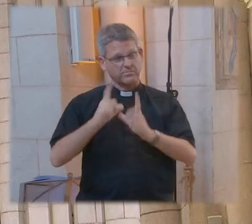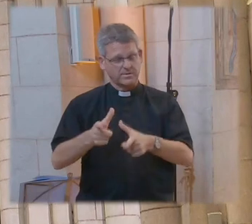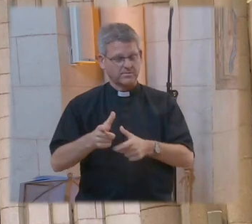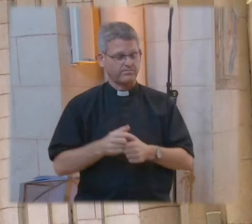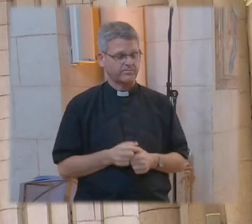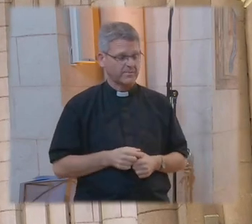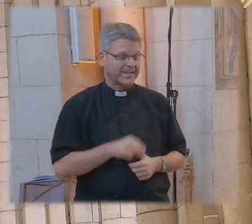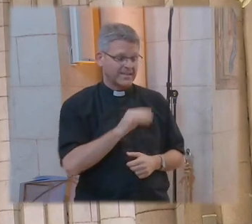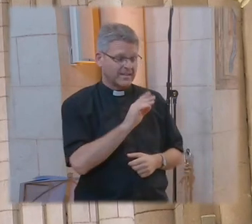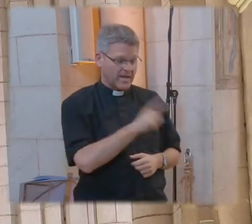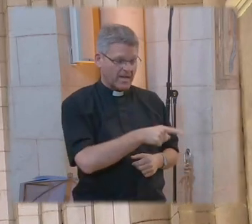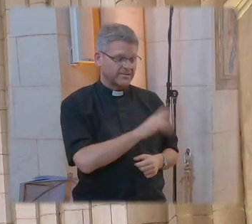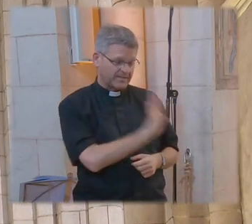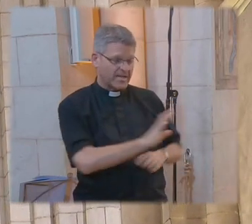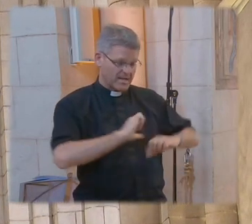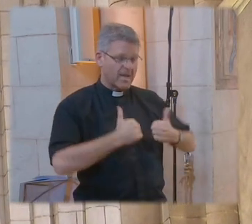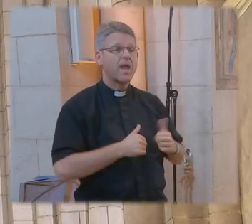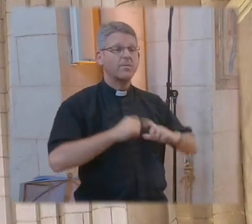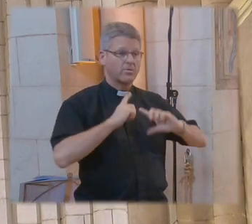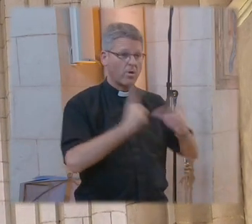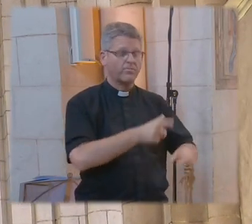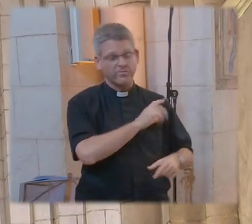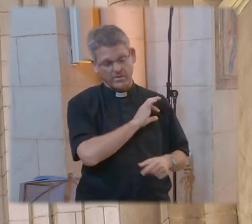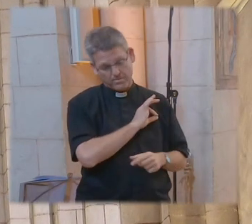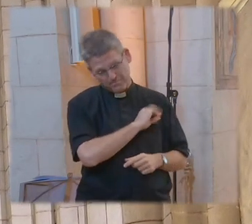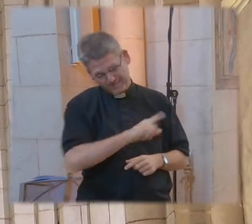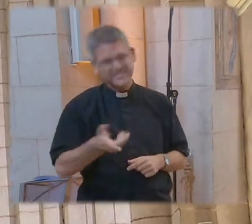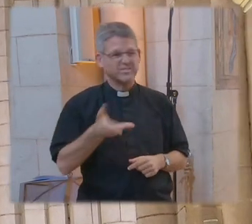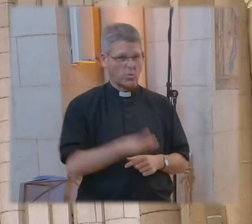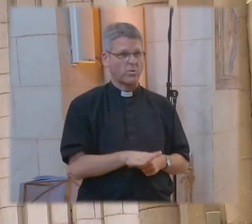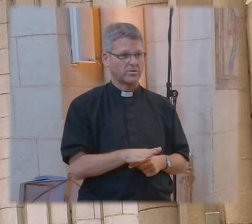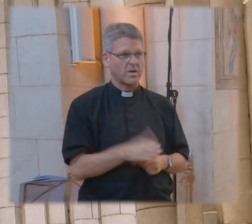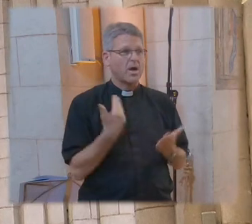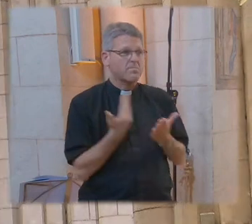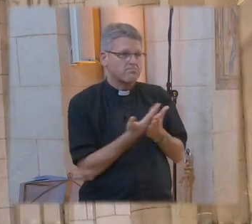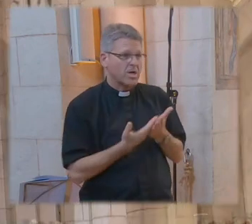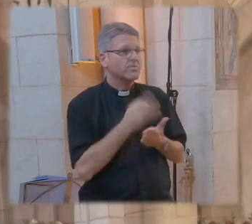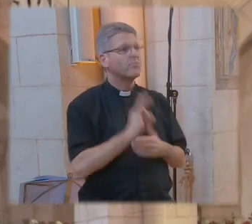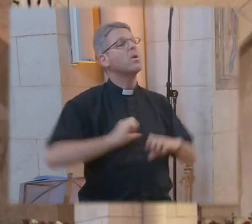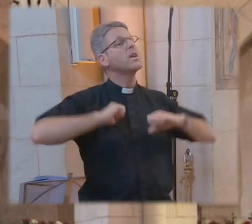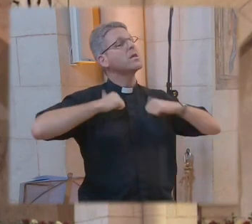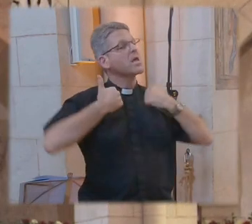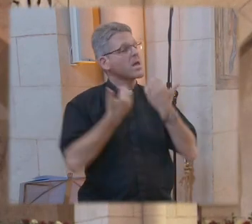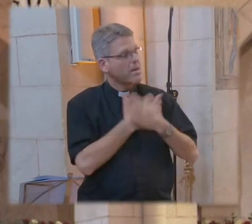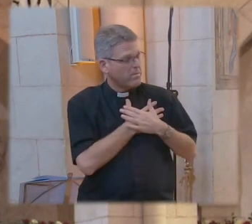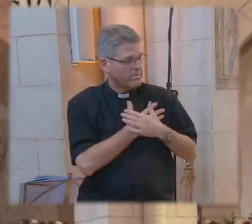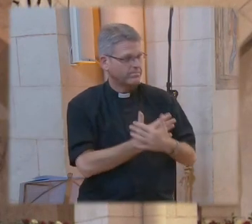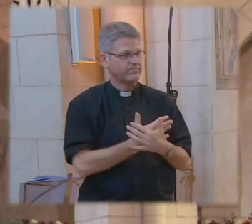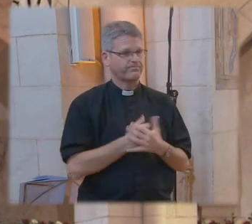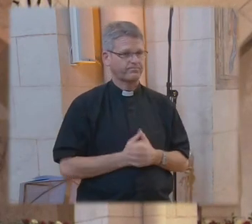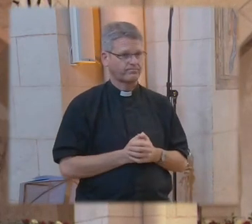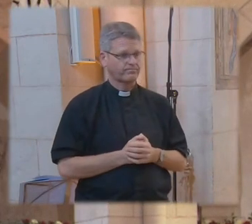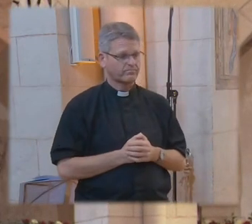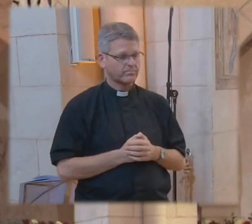bis in den Tod, indem er vor allem ein Beispiel der Liebe bis zur Ganzhingabe seiner selbst für die Kranken